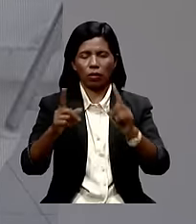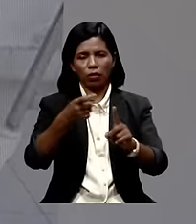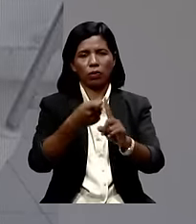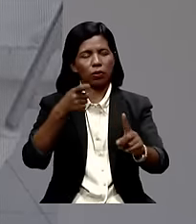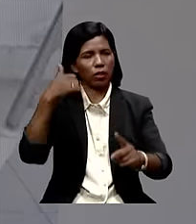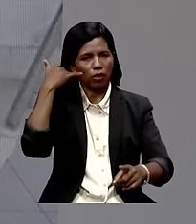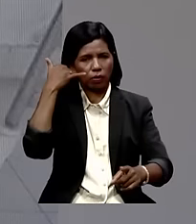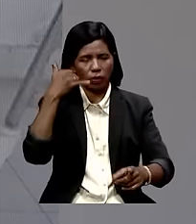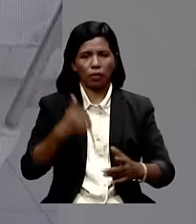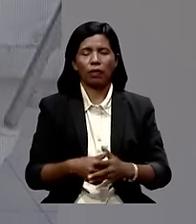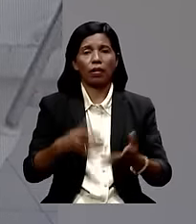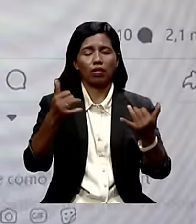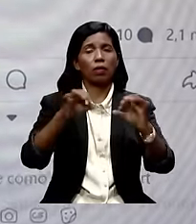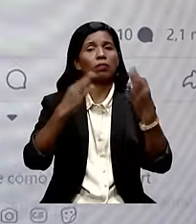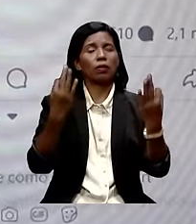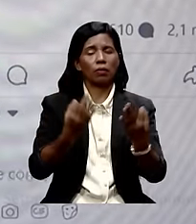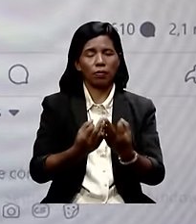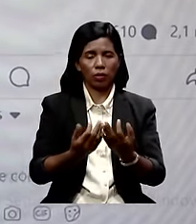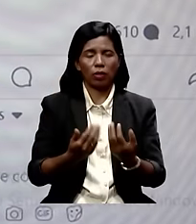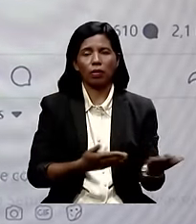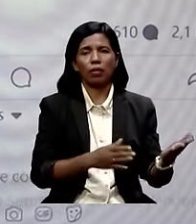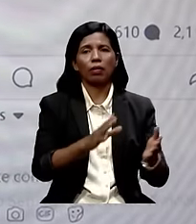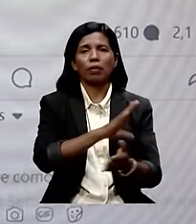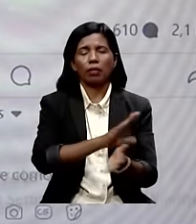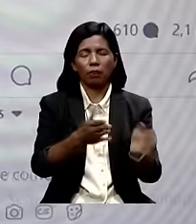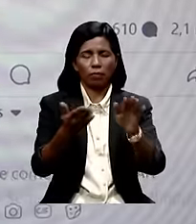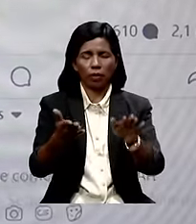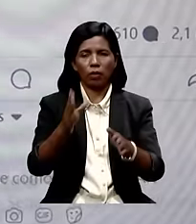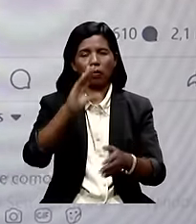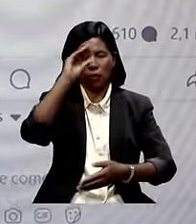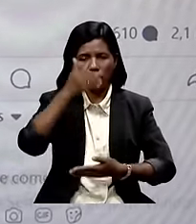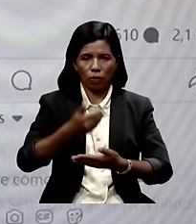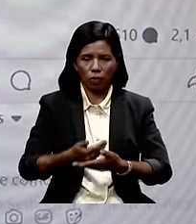husi telefone. Dada une família halo tona matebian honia oan iha ni Moris